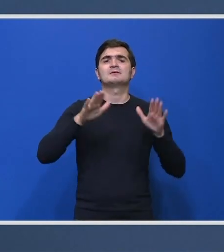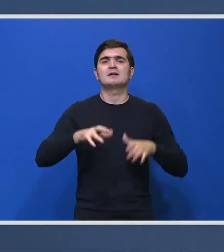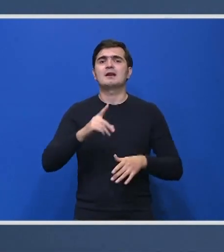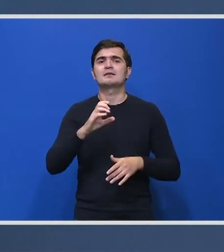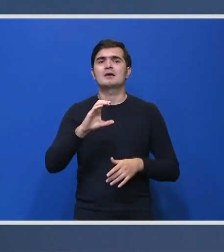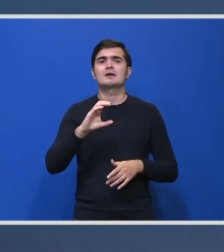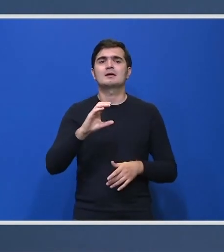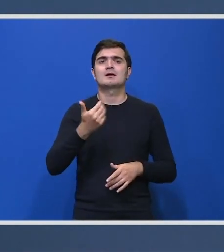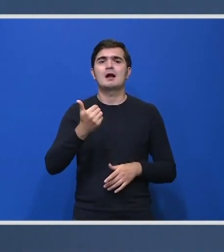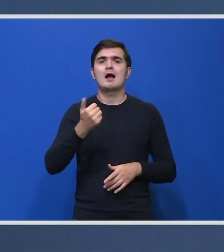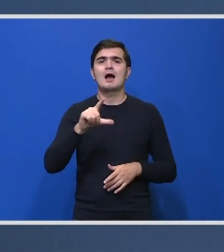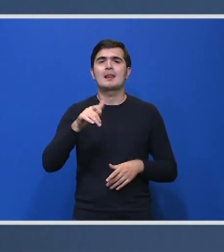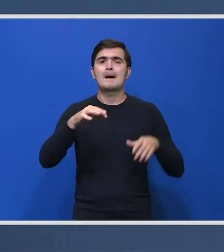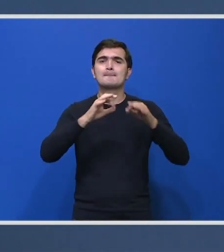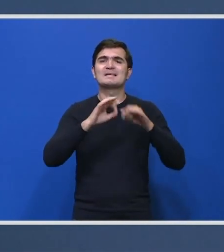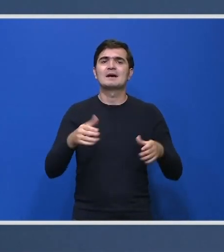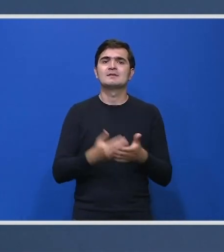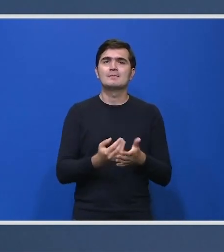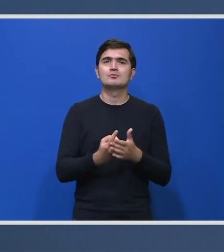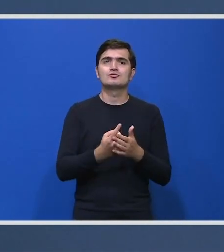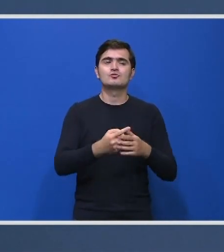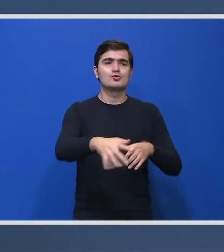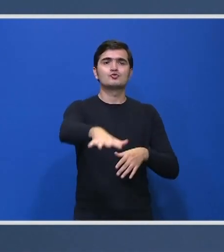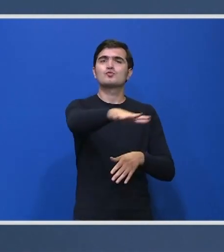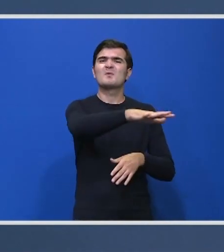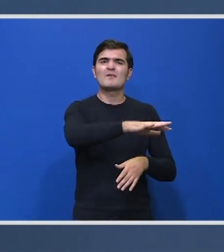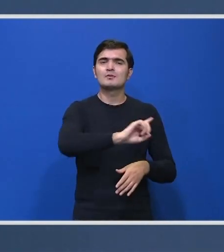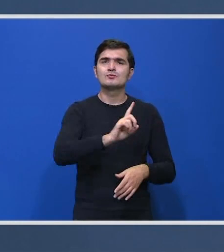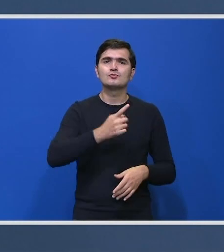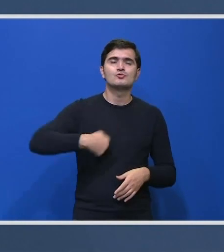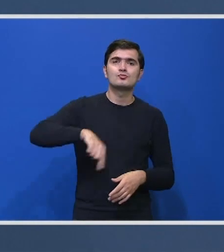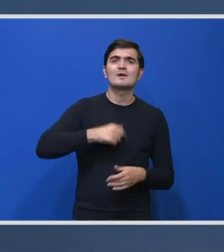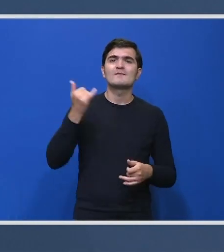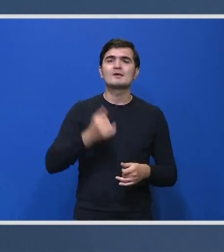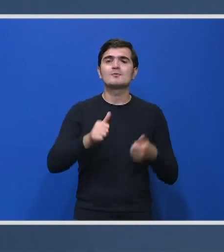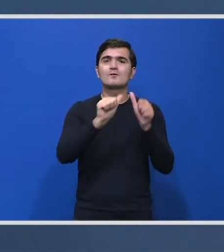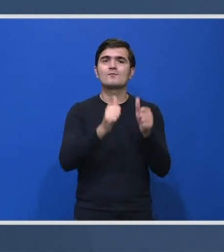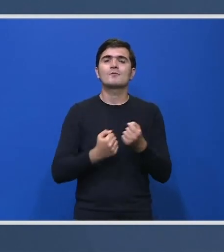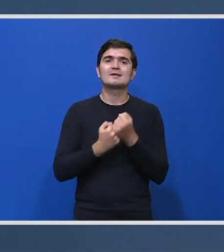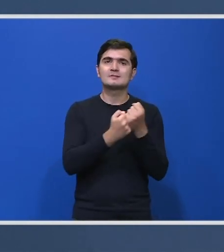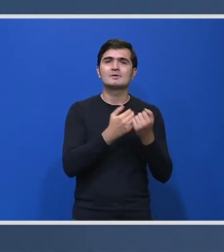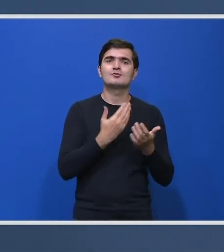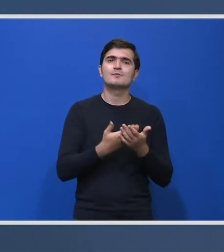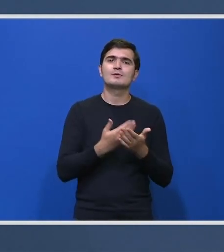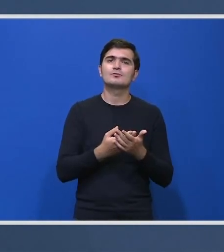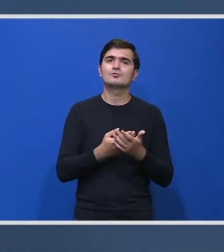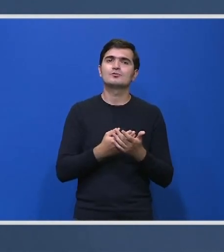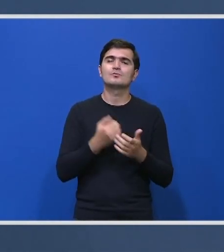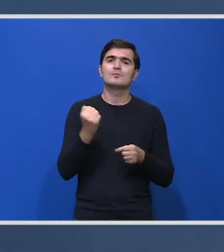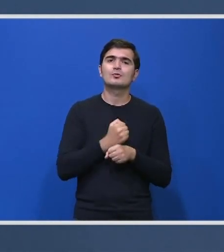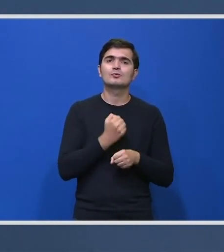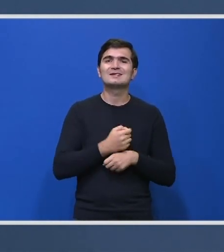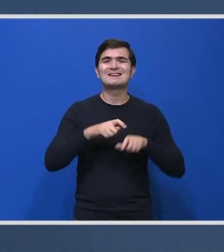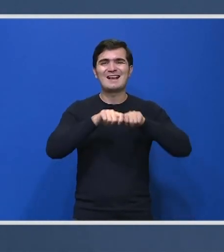stare de calamitate pentru suprafețe. Noi venim cu forme de sprijin pentru producțiile care sunt